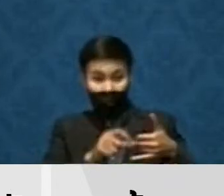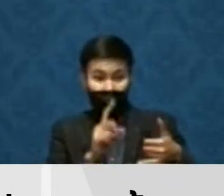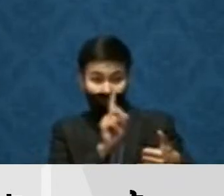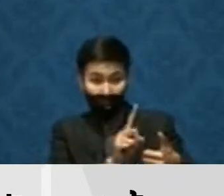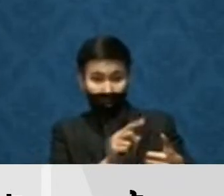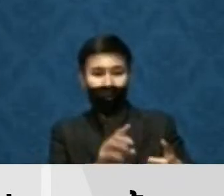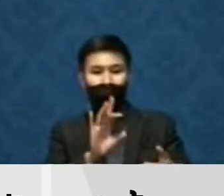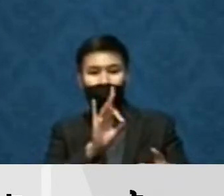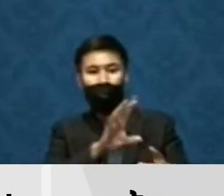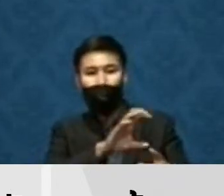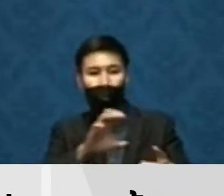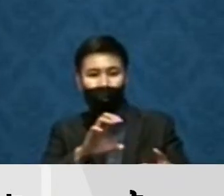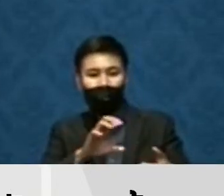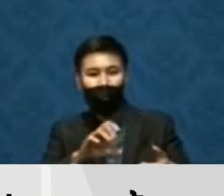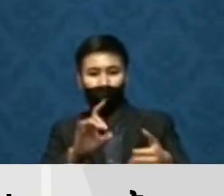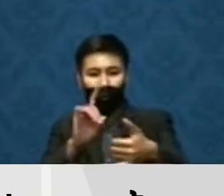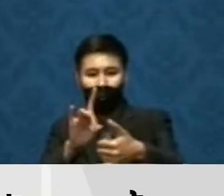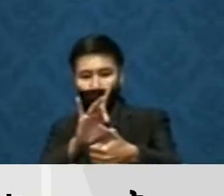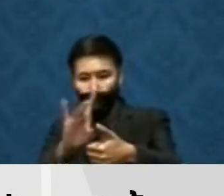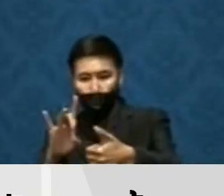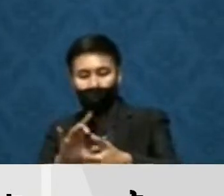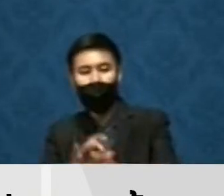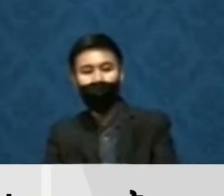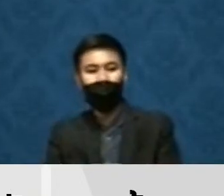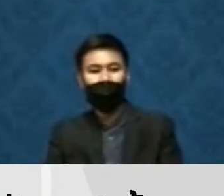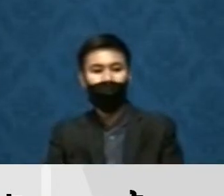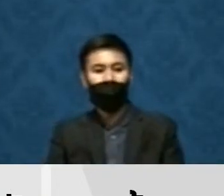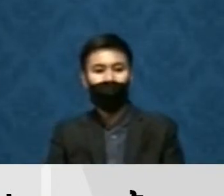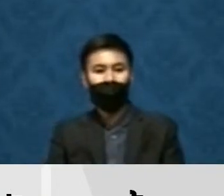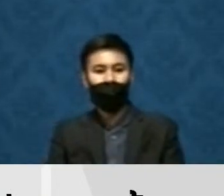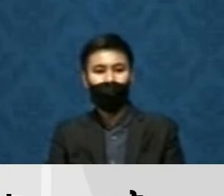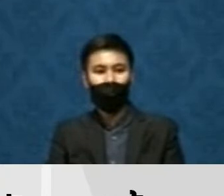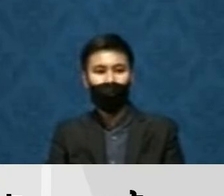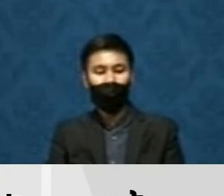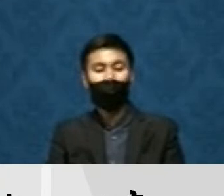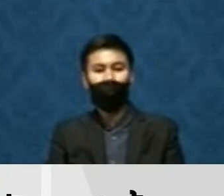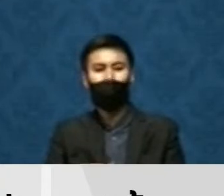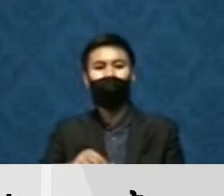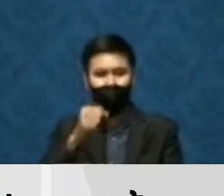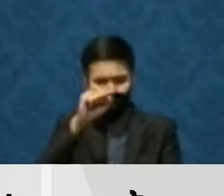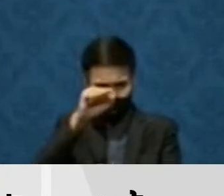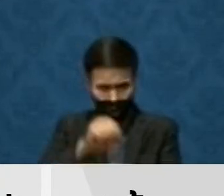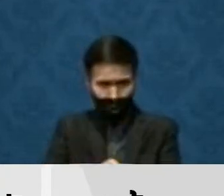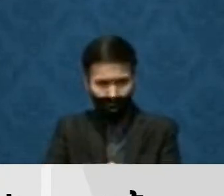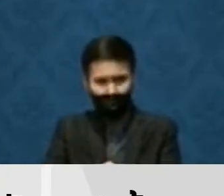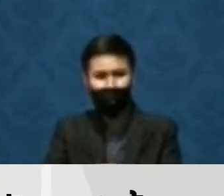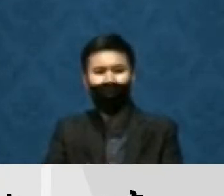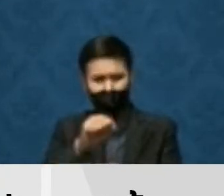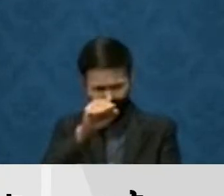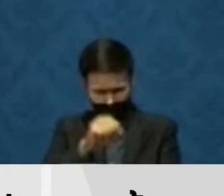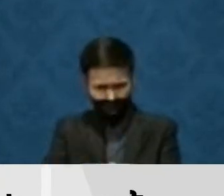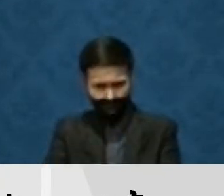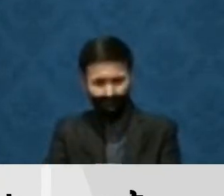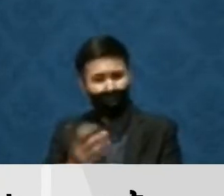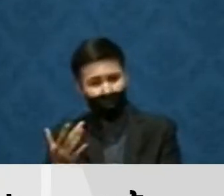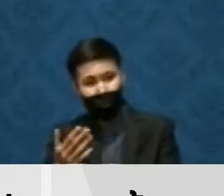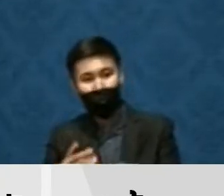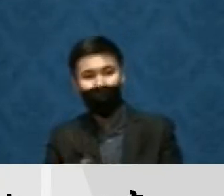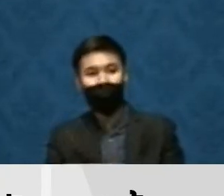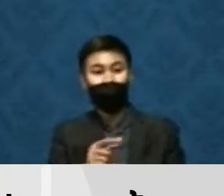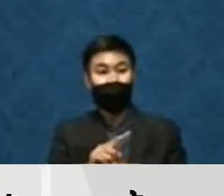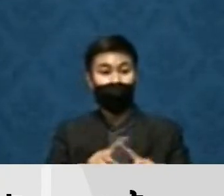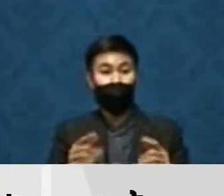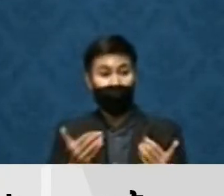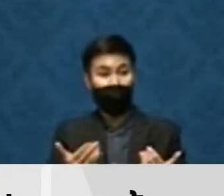เหลือไม่ได้ 800บาทยังต้องการีตาเหลือบมานั่งลงทะเบียนแทบเป็นแทบตายนี่แปดล้าน